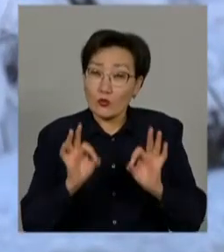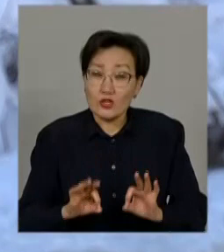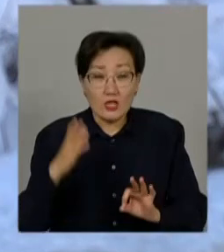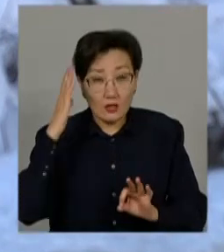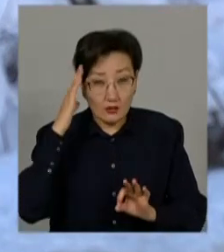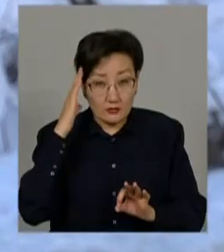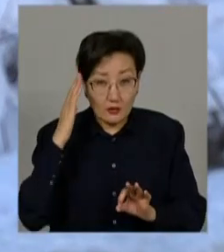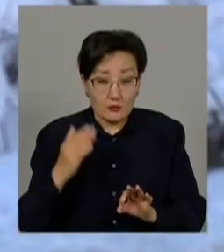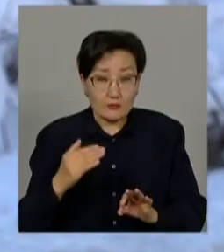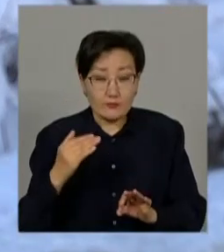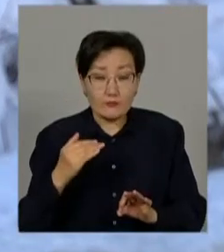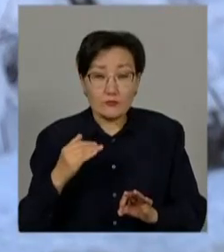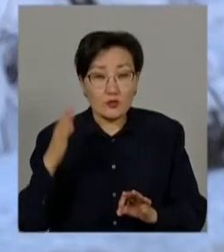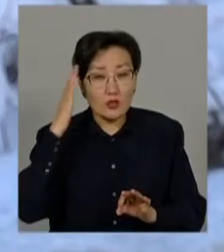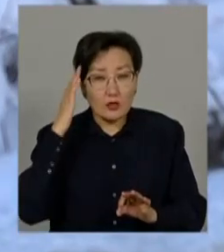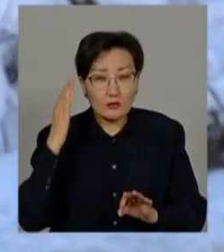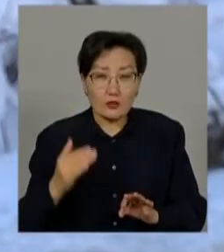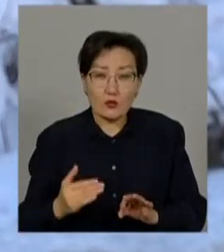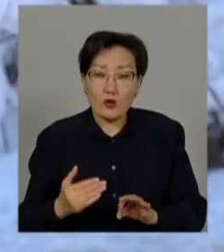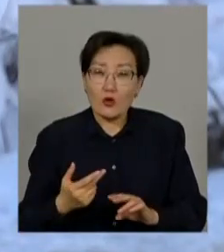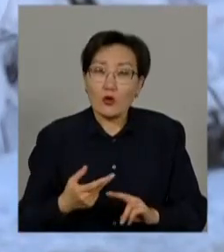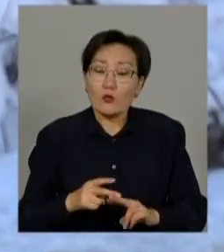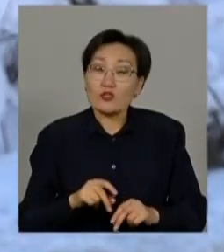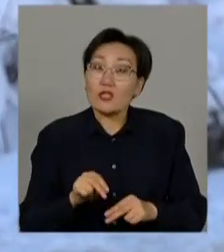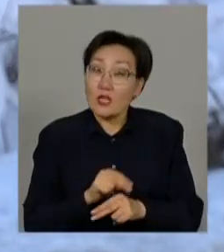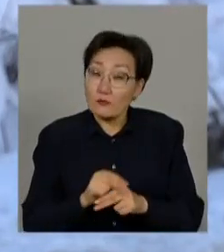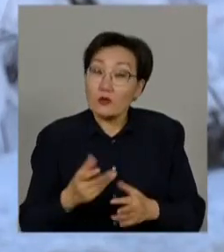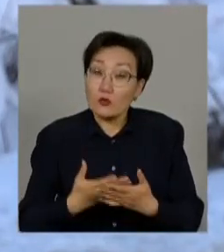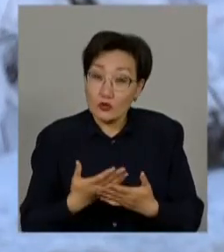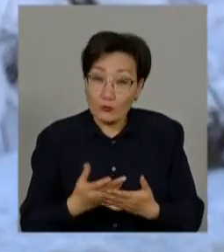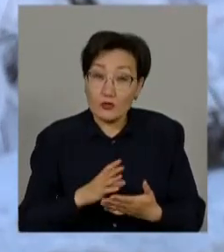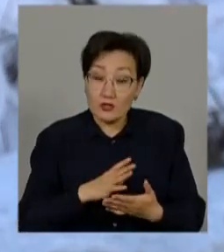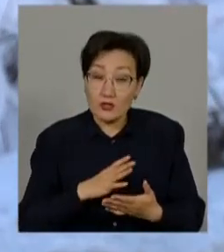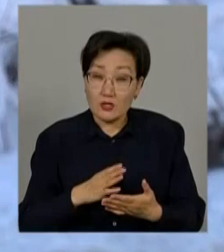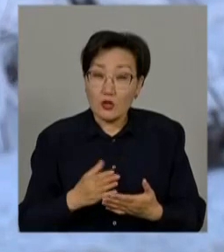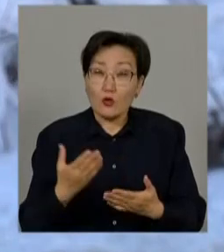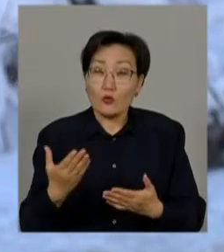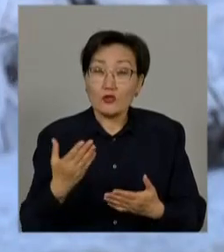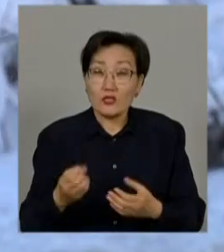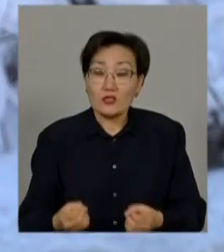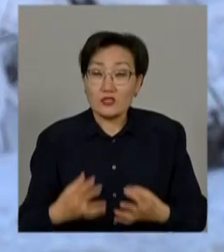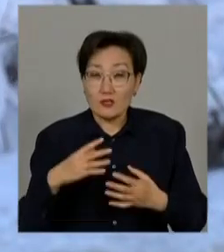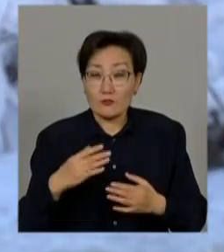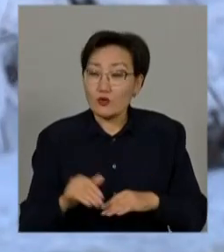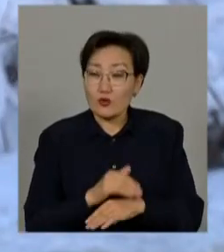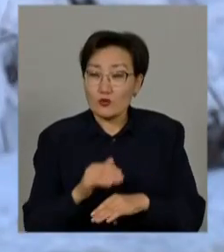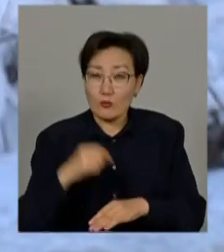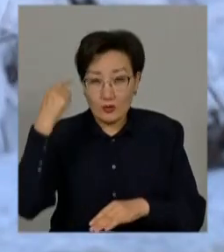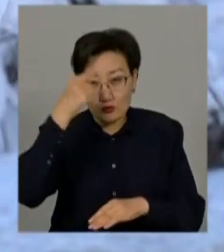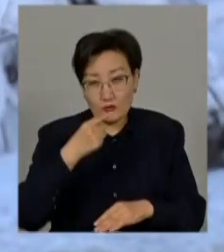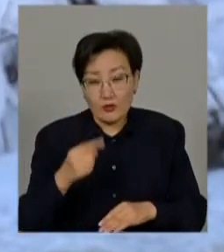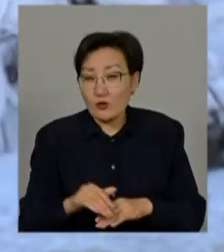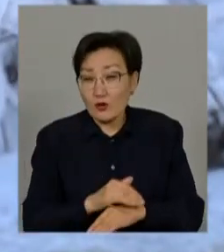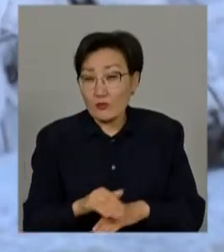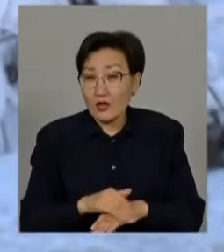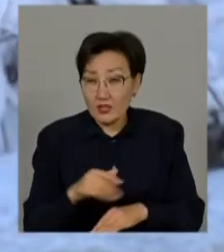таланттарына осы есіп көрініп тұратын, мына жарқын жүзді жайсан кісі еді, шынын